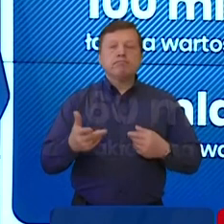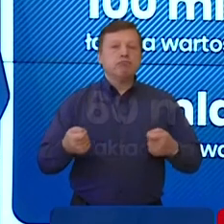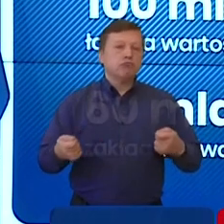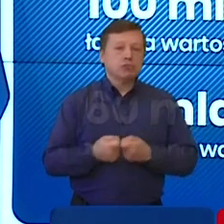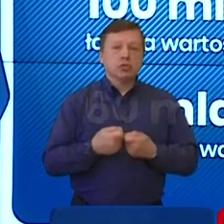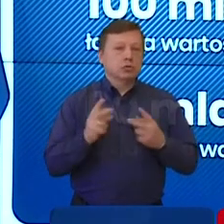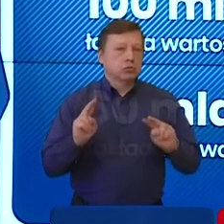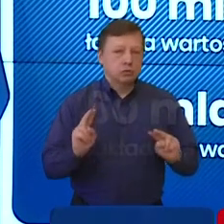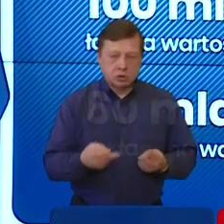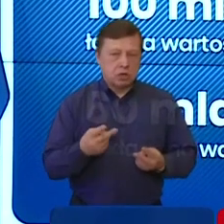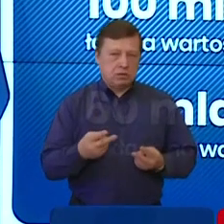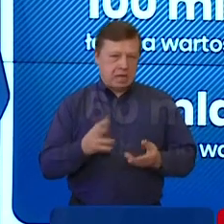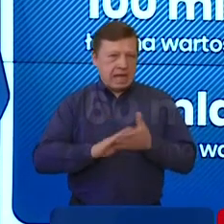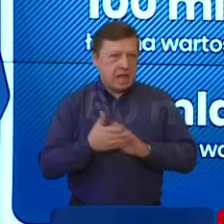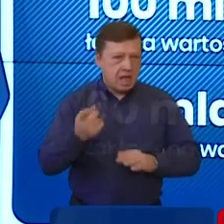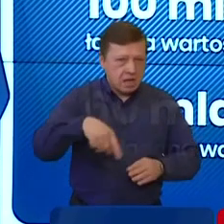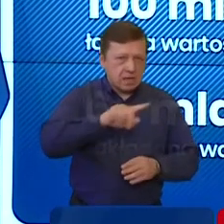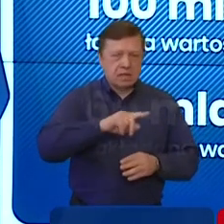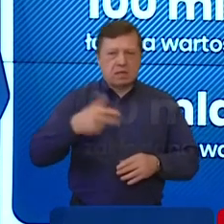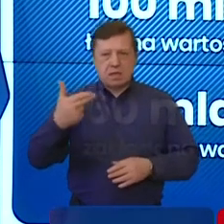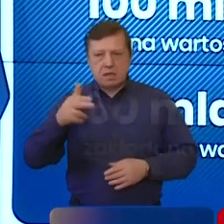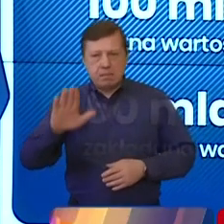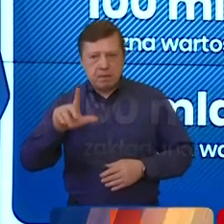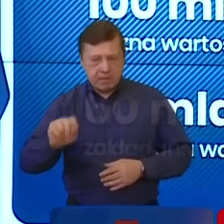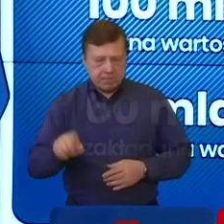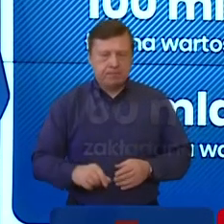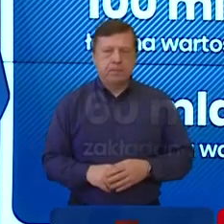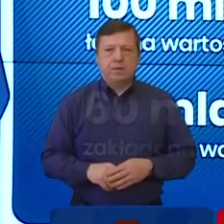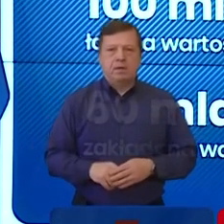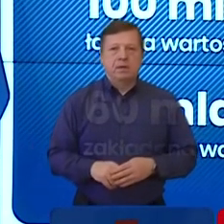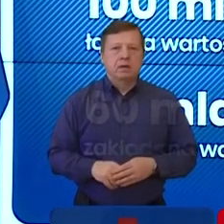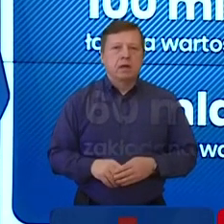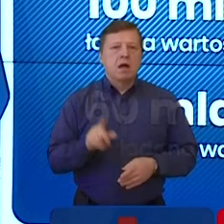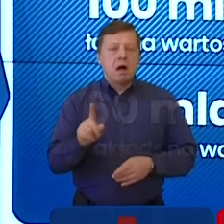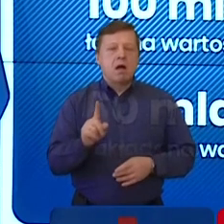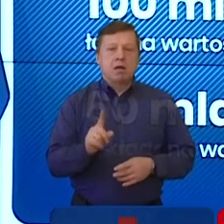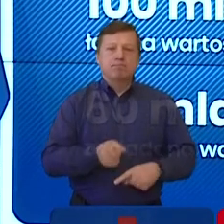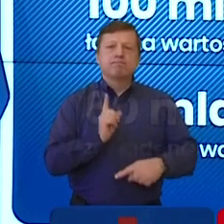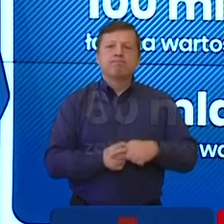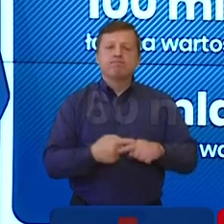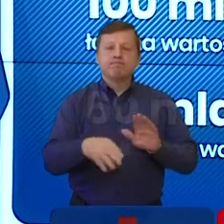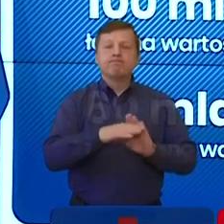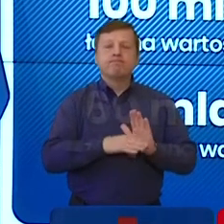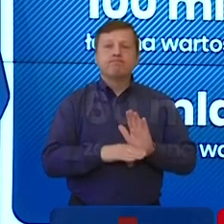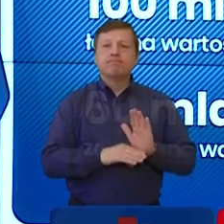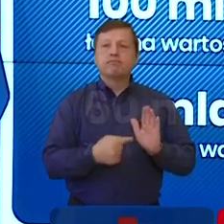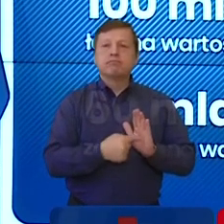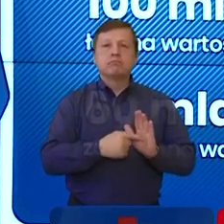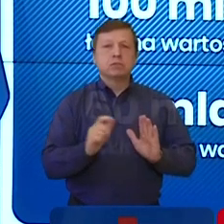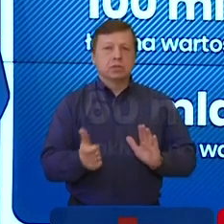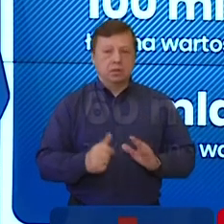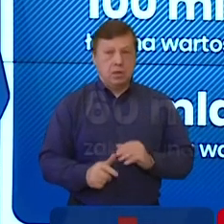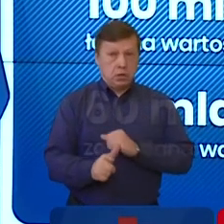rynkiem i ze współpracy z Narodowym Bankiem Polskim. Co bardzo istotne, żelazną zasadą naszego programu jest to, że